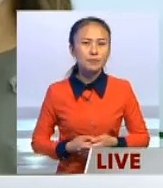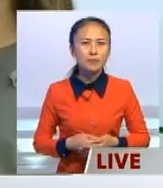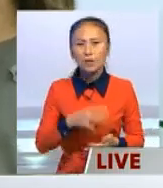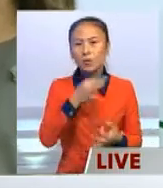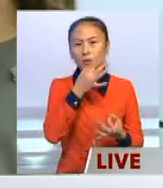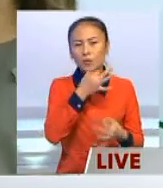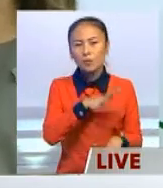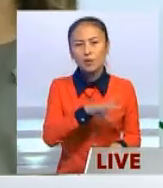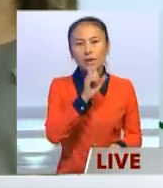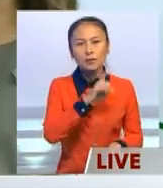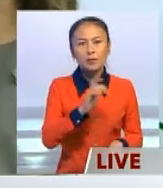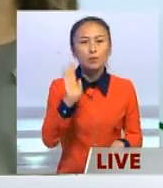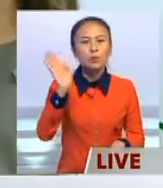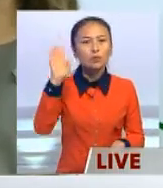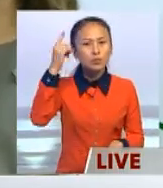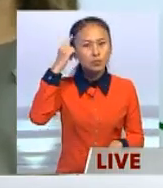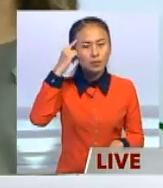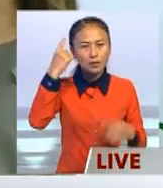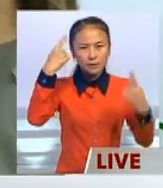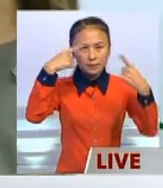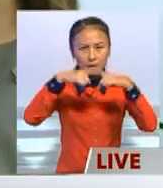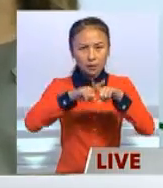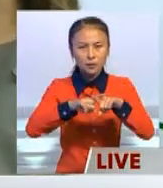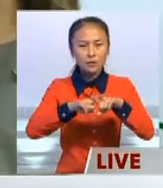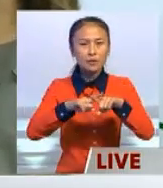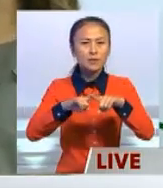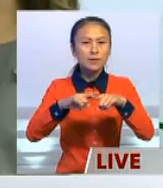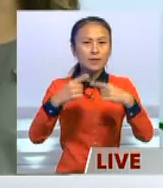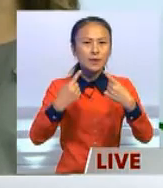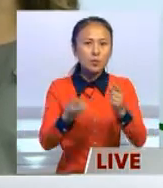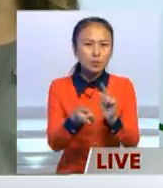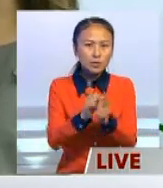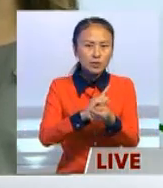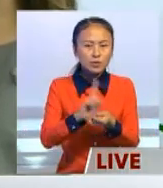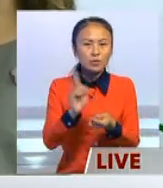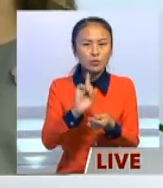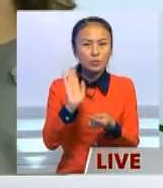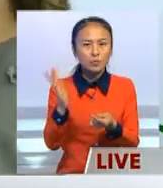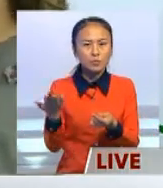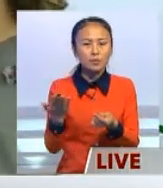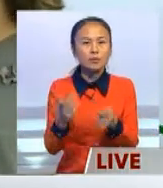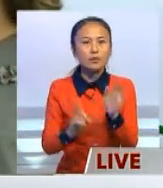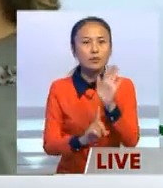кезілген алдағы болашақтағы өзгерістер, технологиялық, техникалық өзгерістер білім беру саласынан